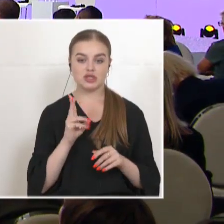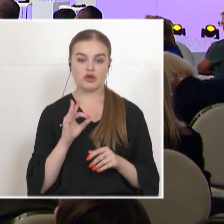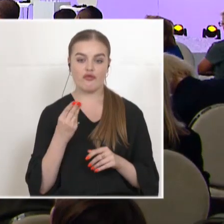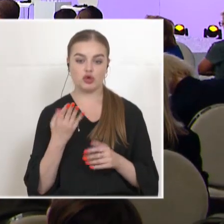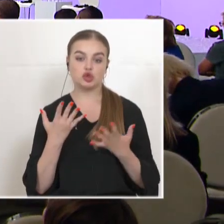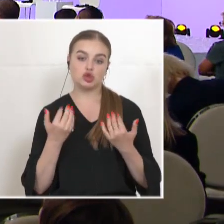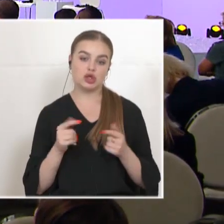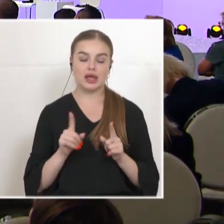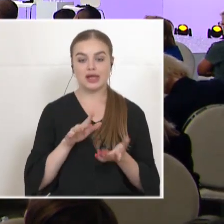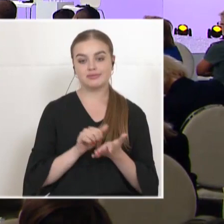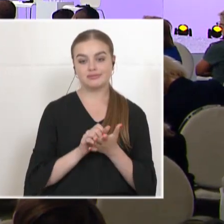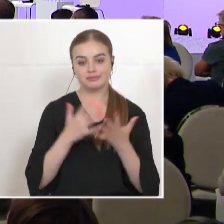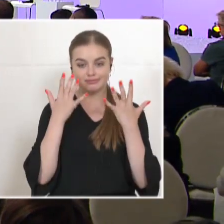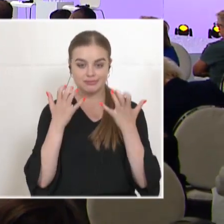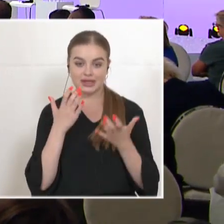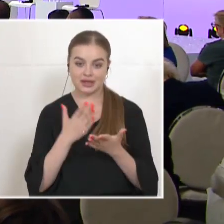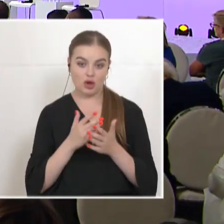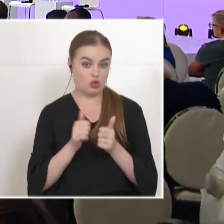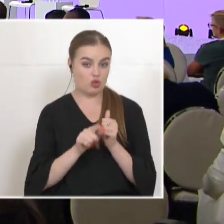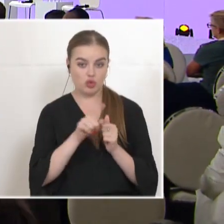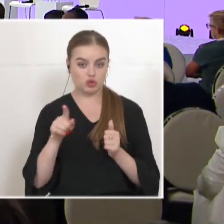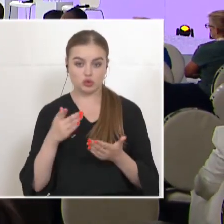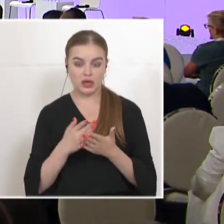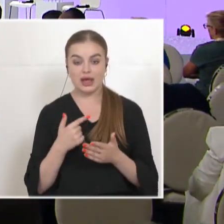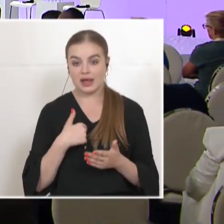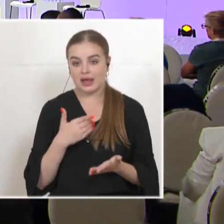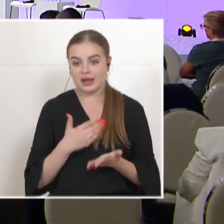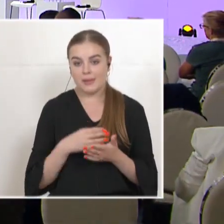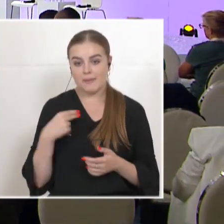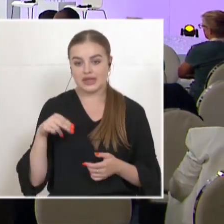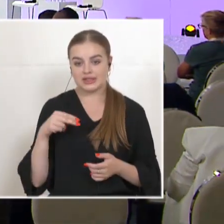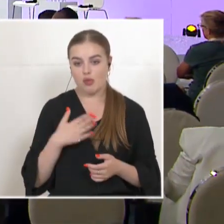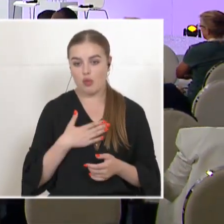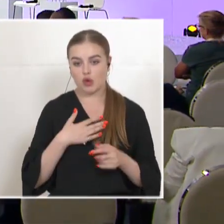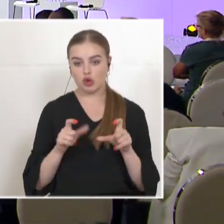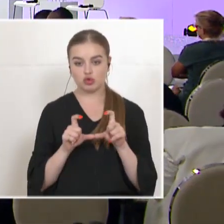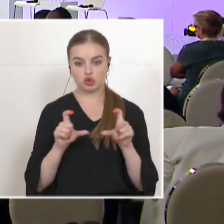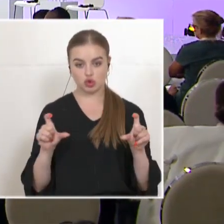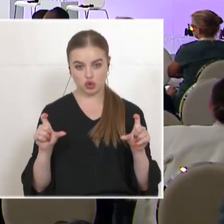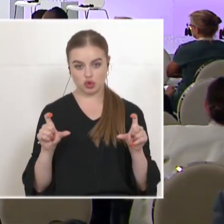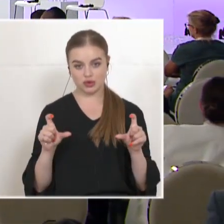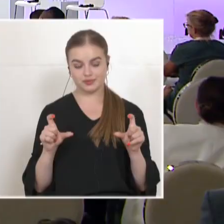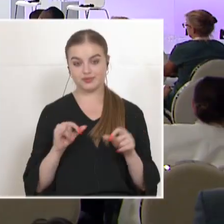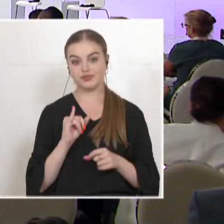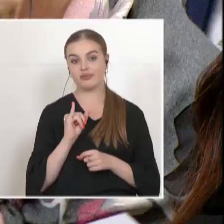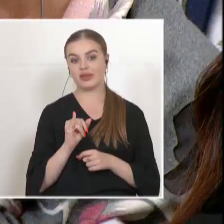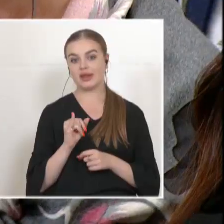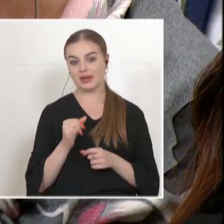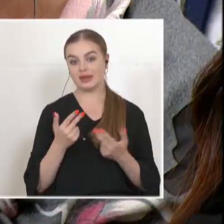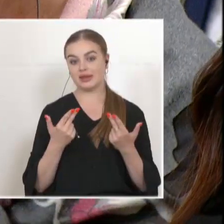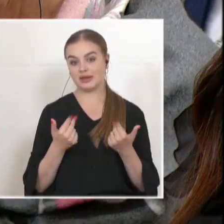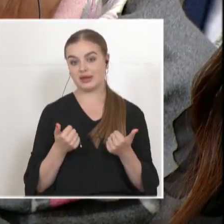хобі? Ну, в кожного є хобі. Я є президентом моєї школи. І